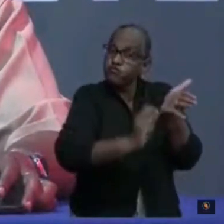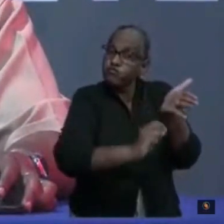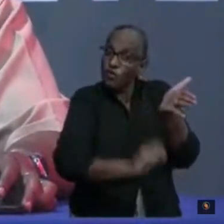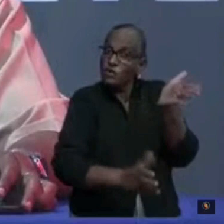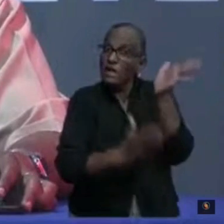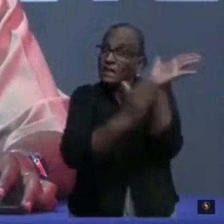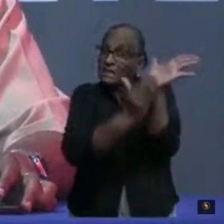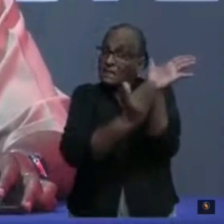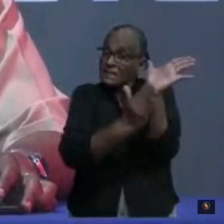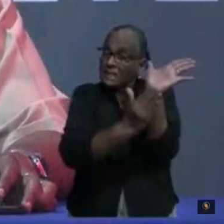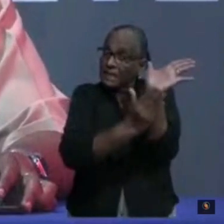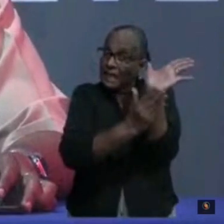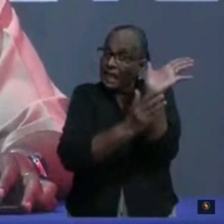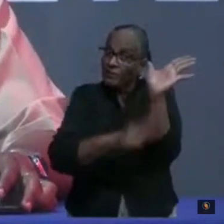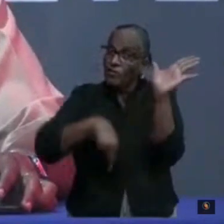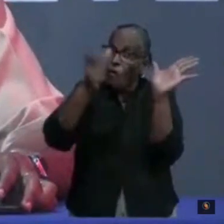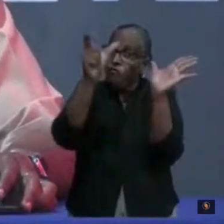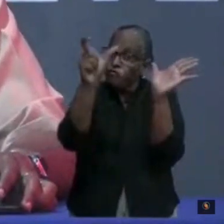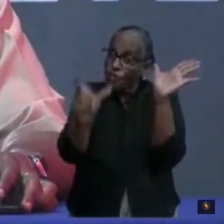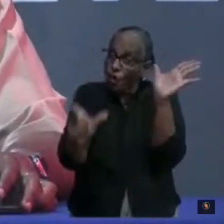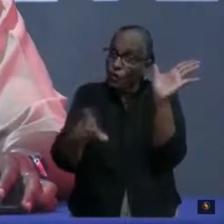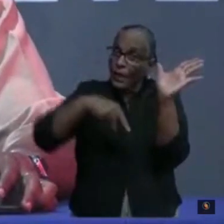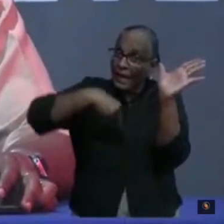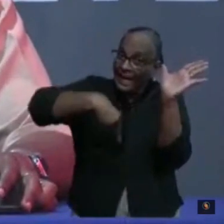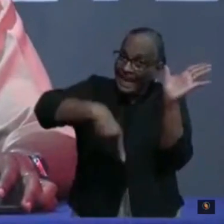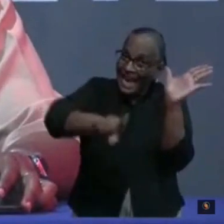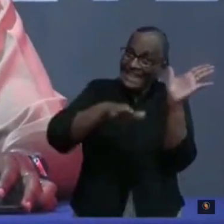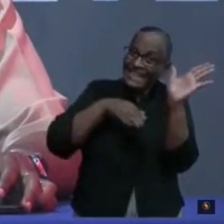afasi fa wawif charus ref in awoyo.